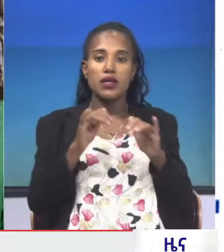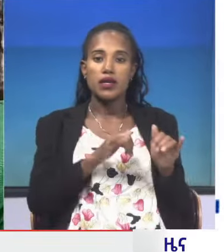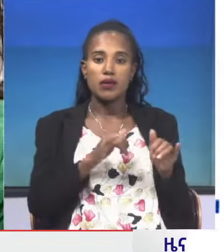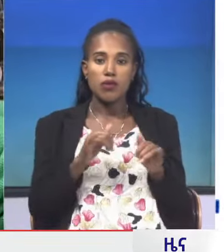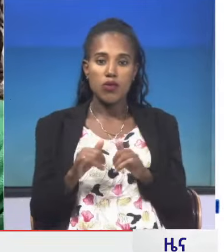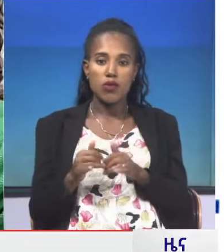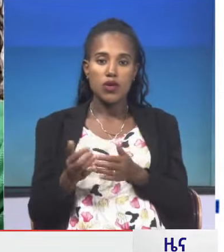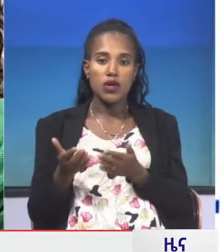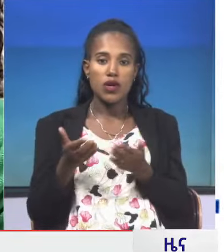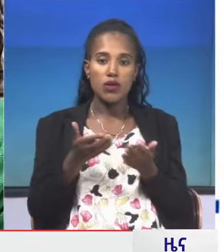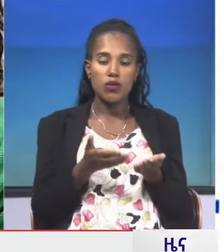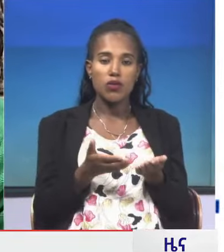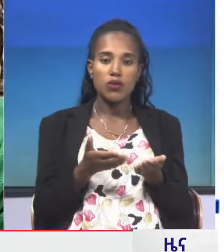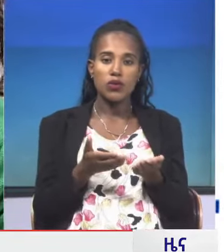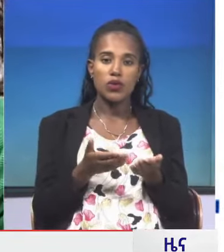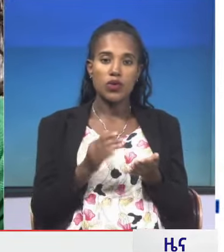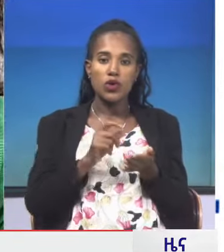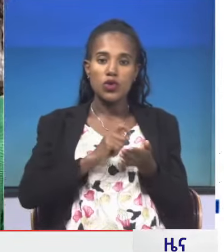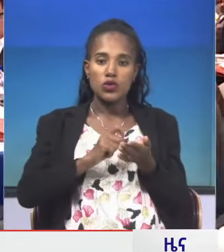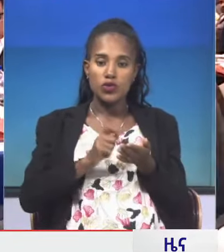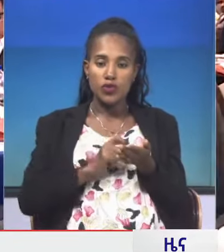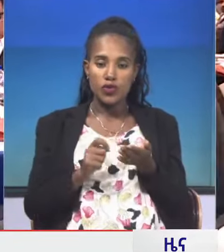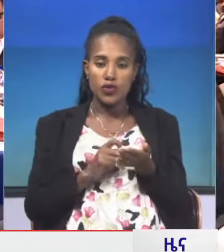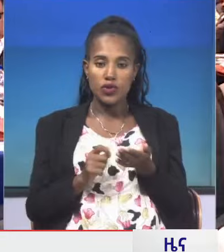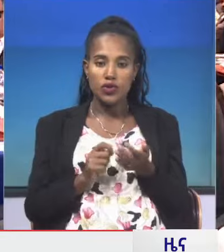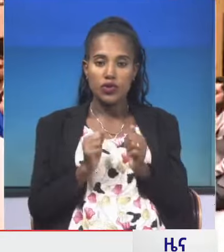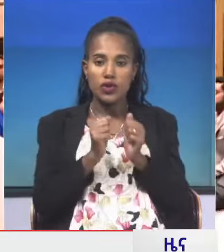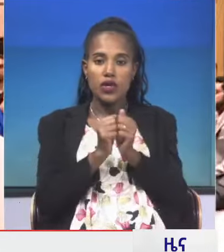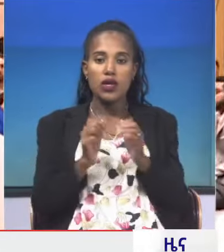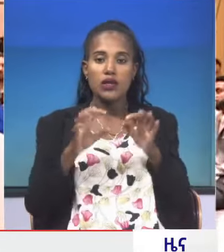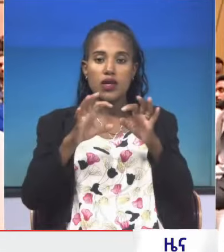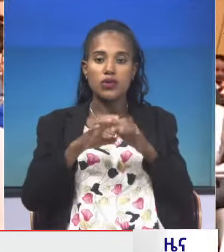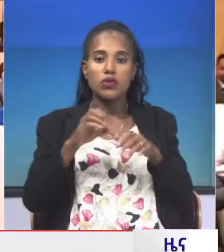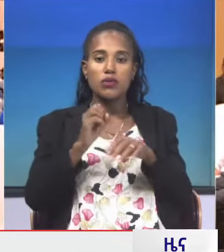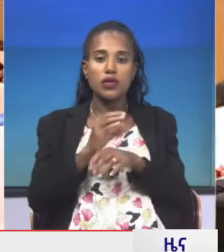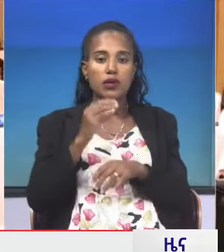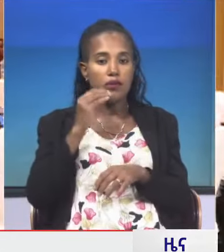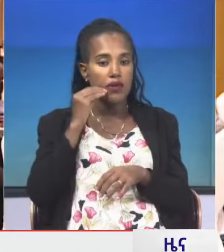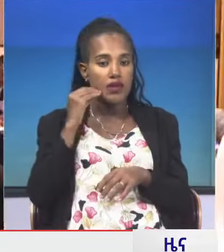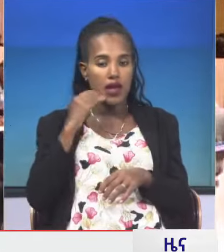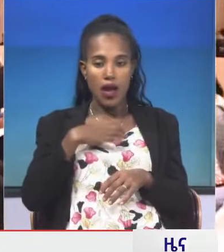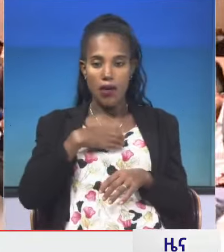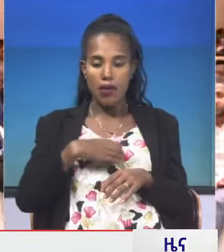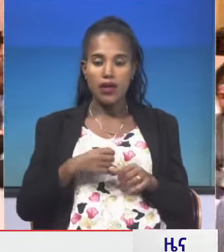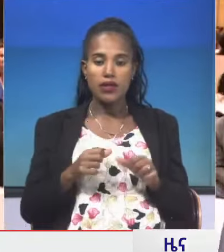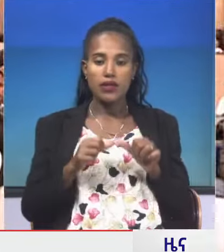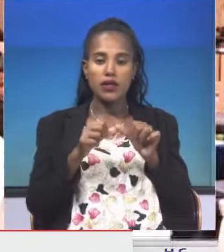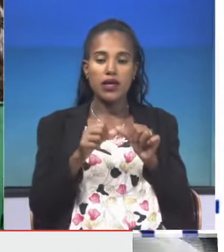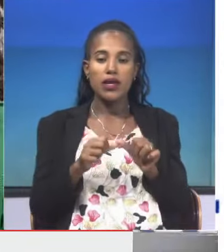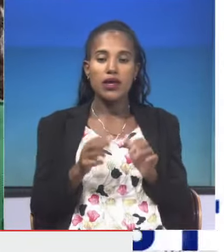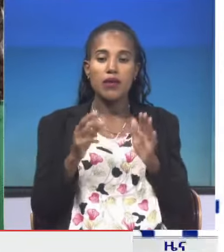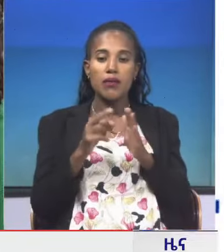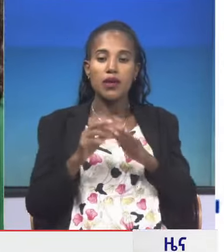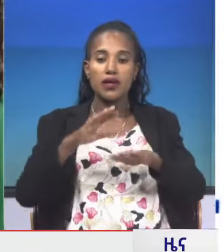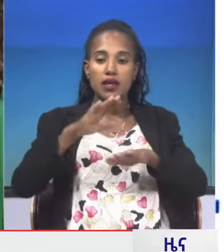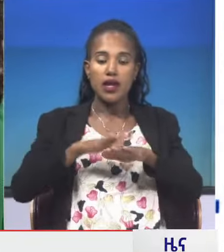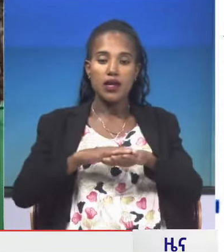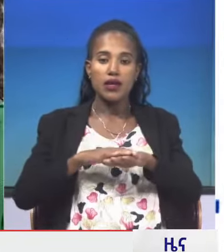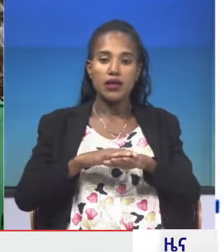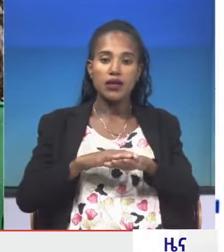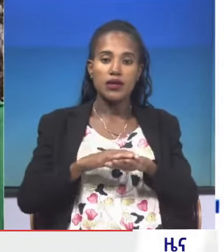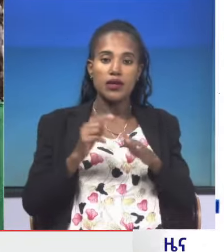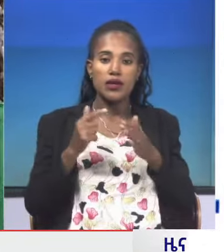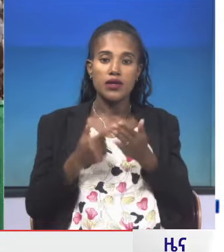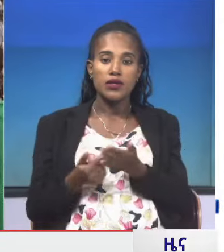የቀረቡት ጽሁፎች ጋር ተያይዞ ምክር ቤት አባላት ቀጣይ በህግ ላይ